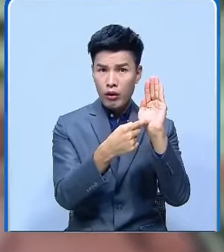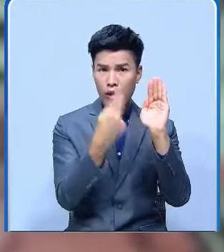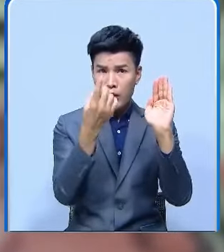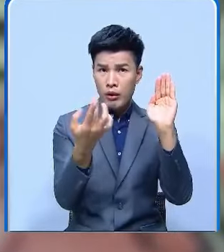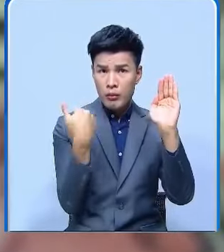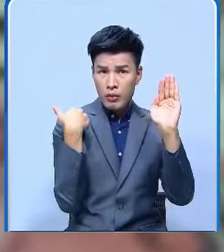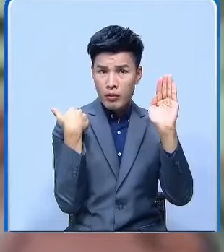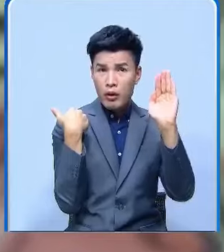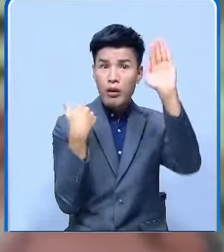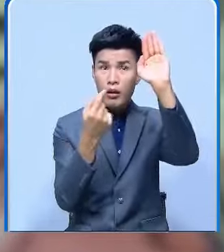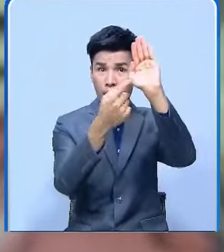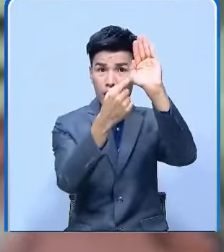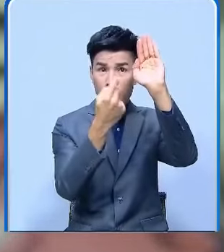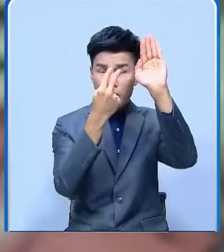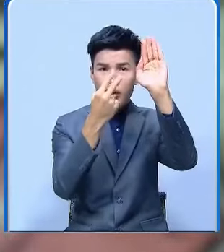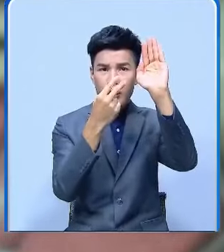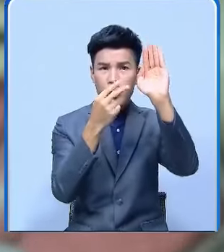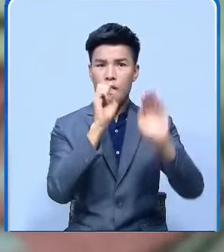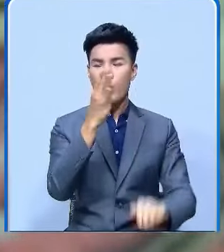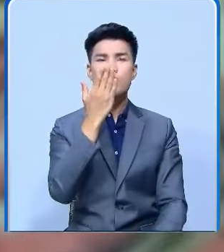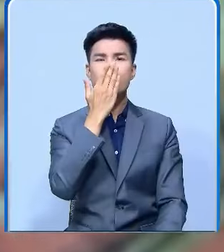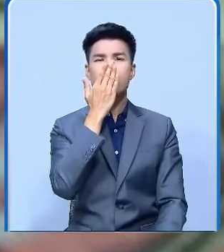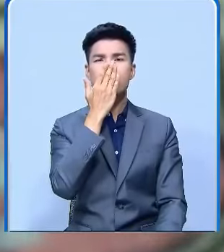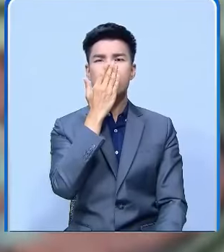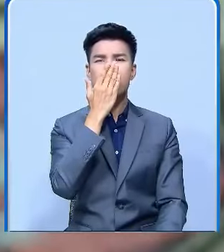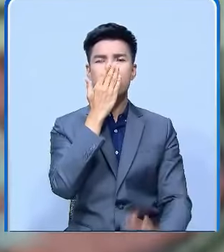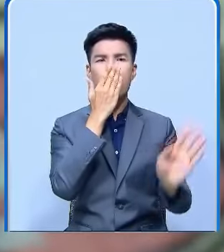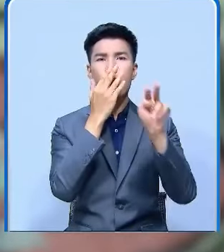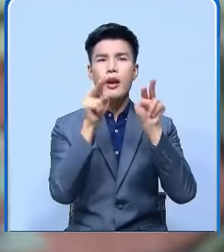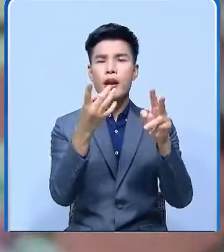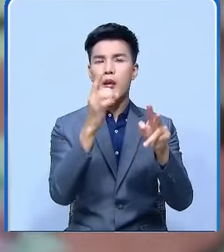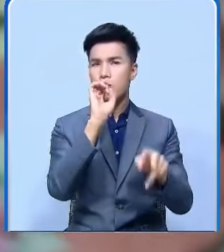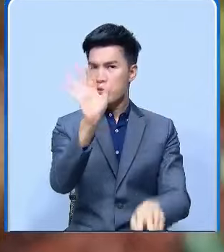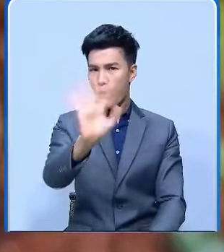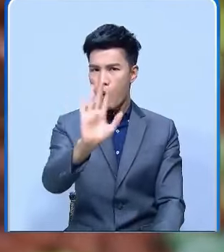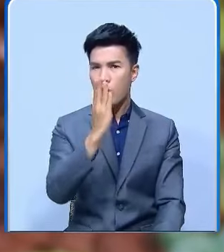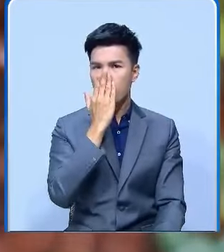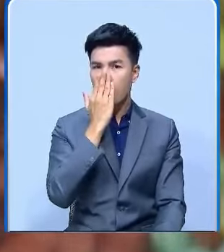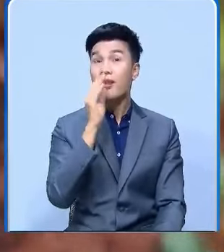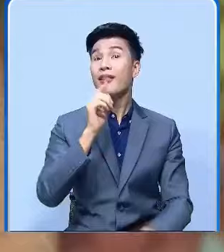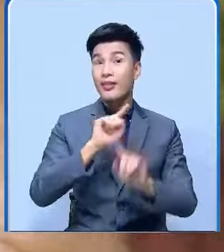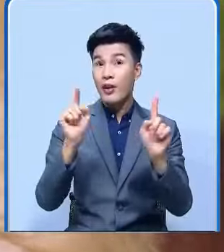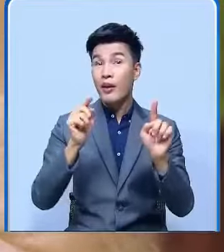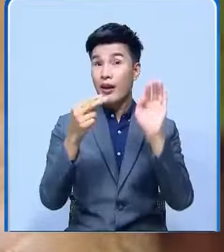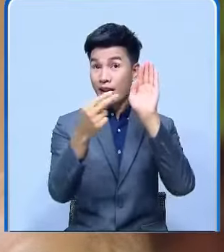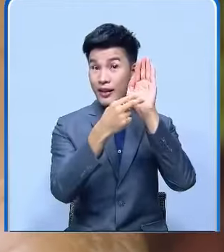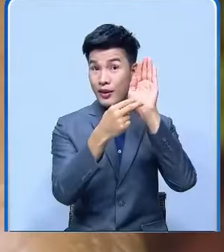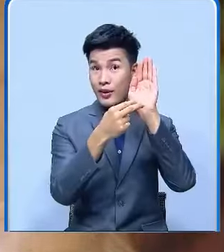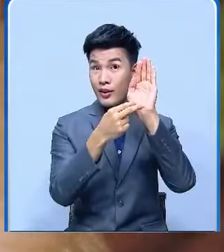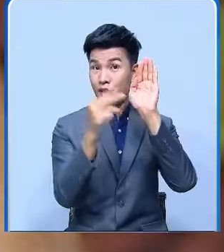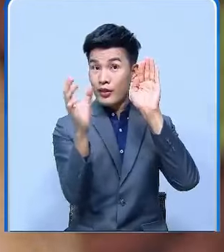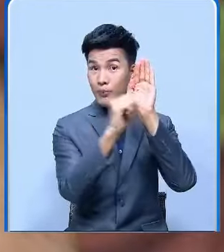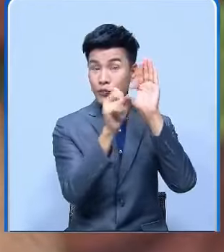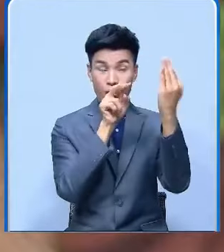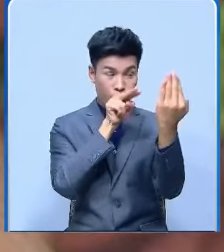าแต่ด้วยความที่เขาไม่บอกไงไม่บอกว่าเห็นอะไรแต่คุณผู้ชมก็ต้องส่